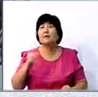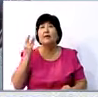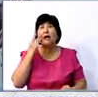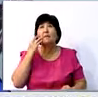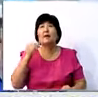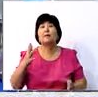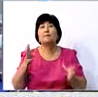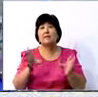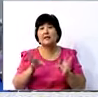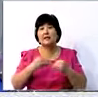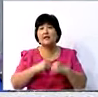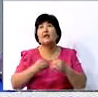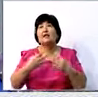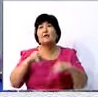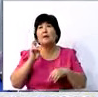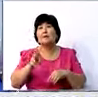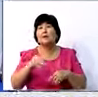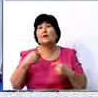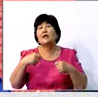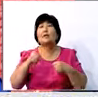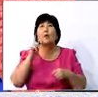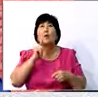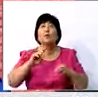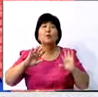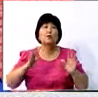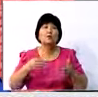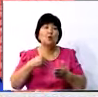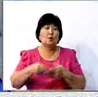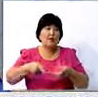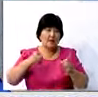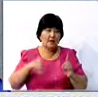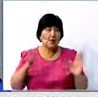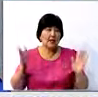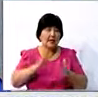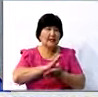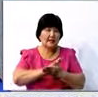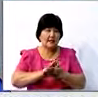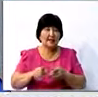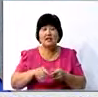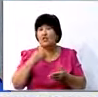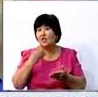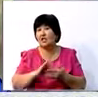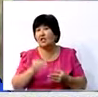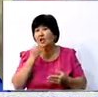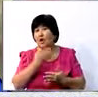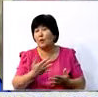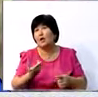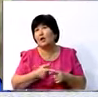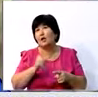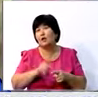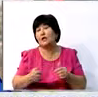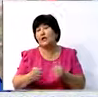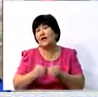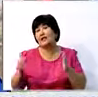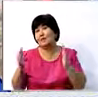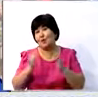постоянно вместе с семьей приходит на все ярмарки. Удобный случай купить натуральные, экологически чистые и недорогие продукты. К тому же рядом с